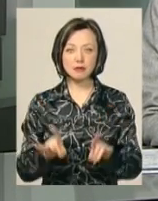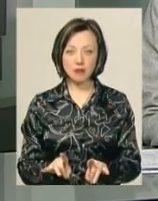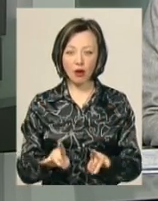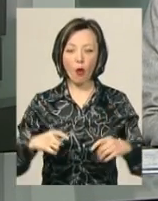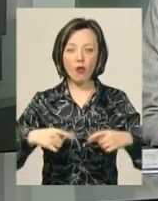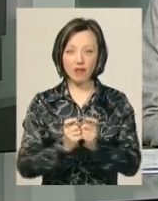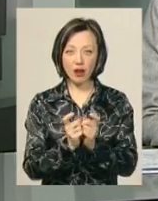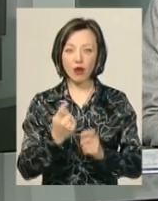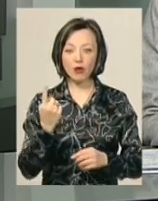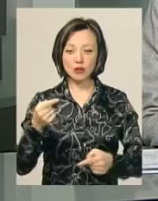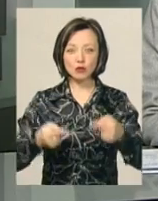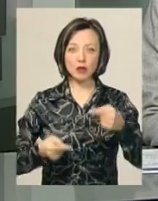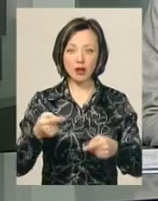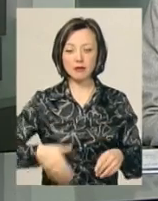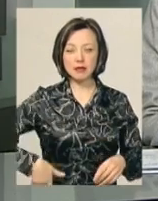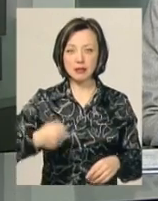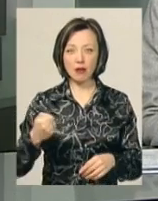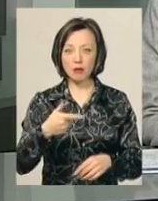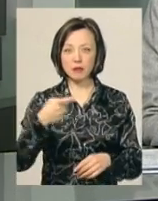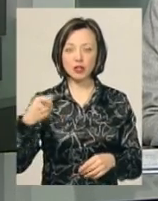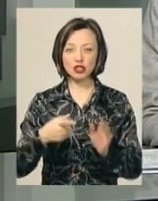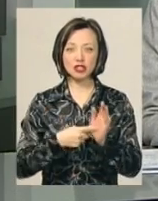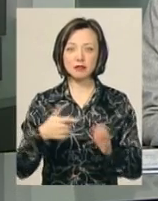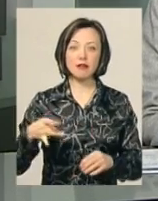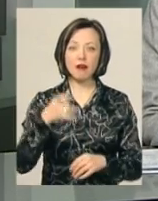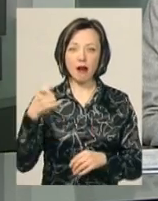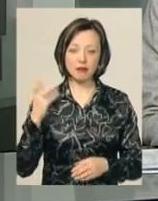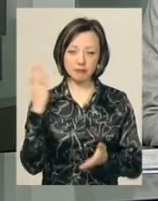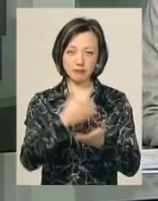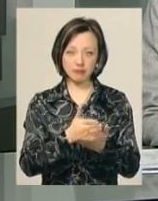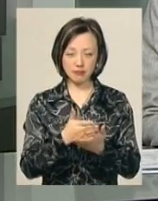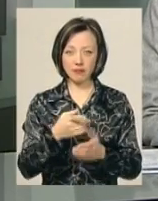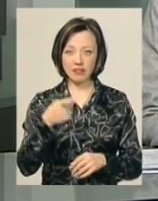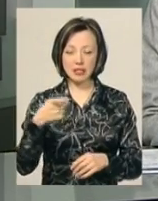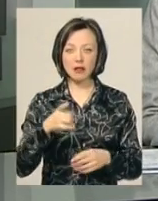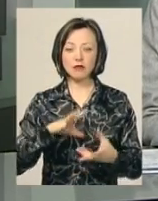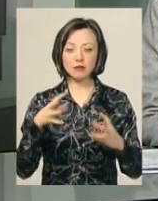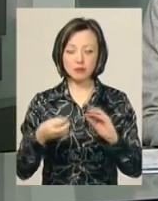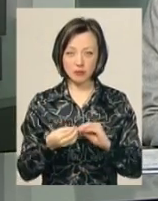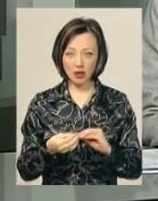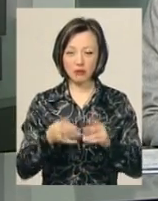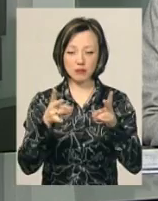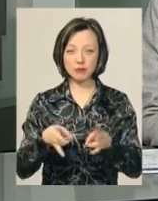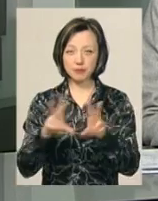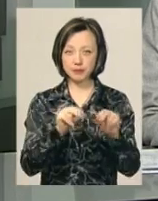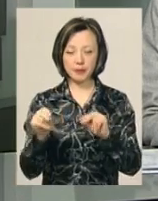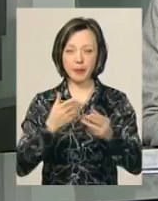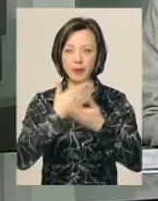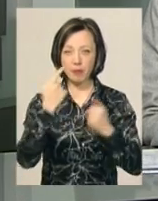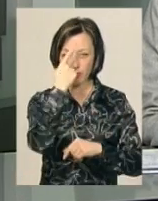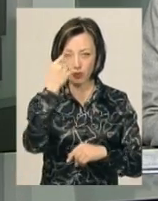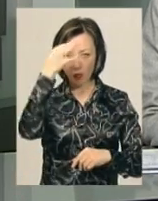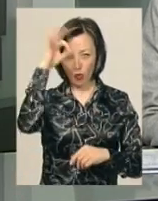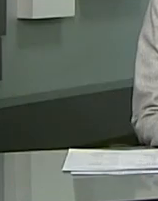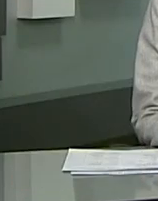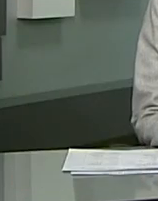Один з них під час суперечки дістав пістолет і 6 разів вистрілив у бік опонентів. Під час інциденту ніхто не постраждав, повідомили в поліції